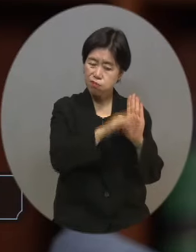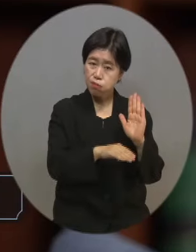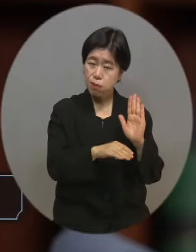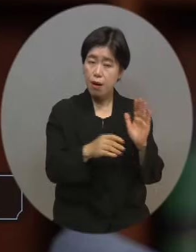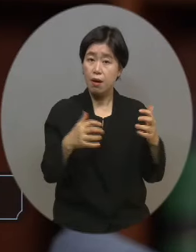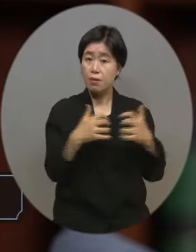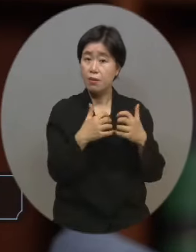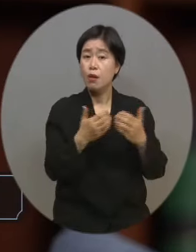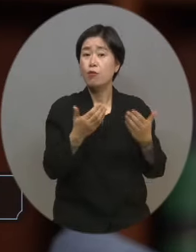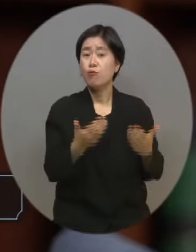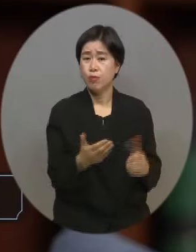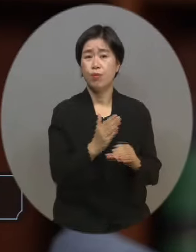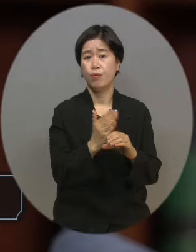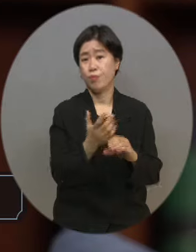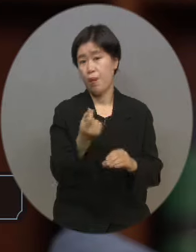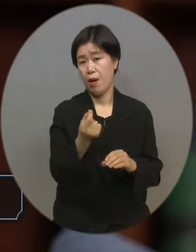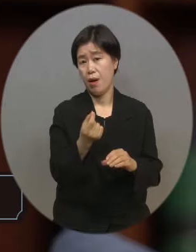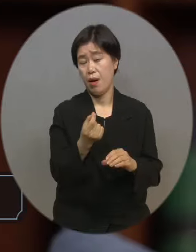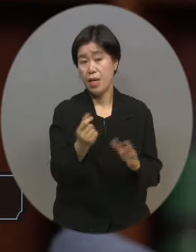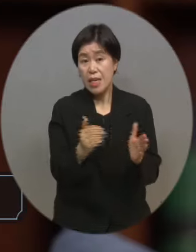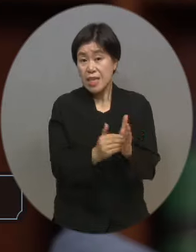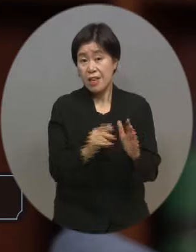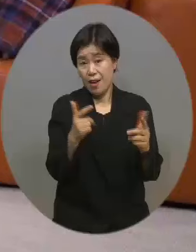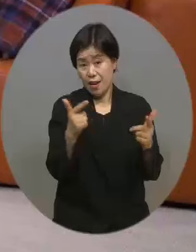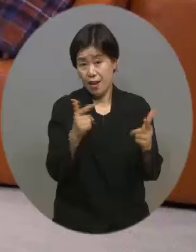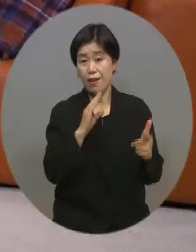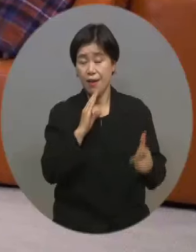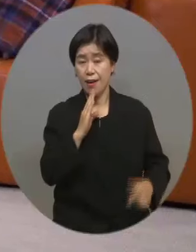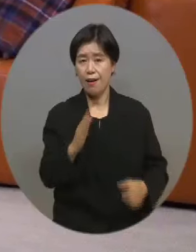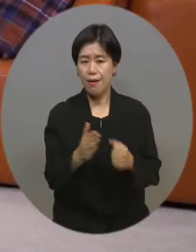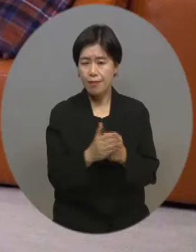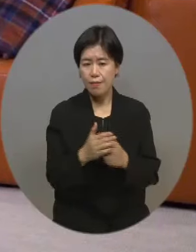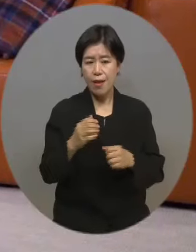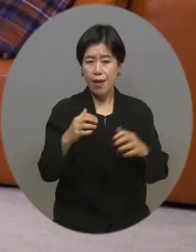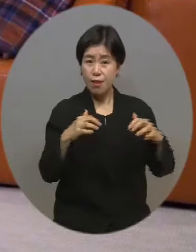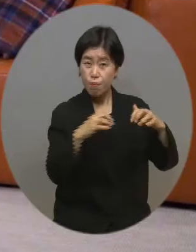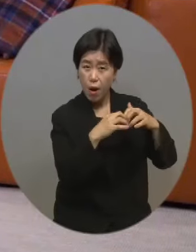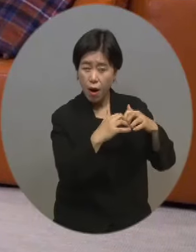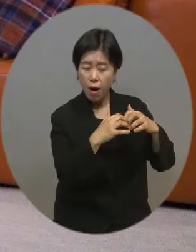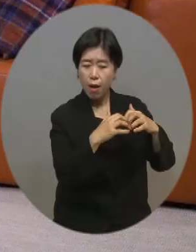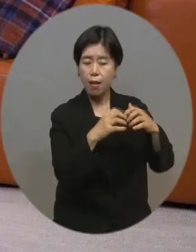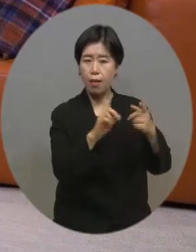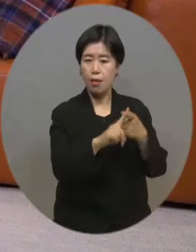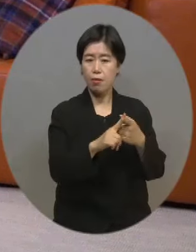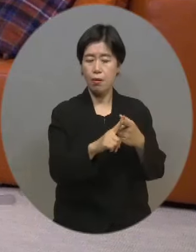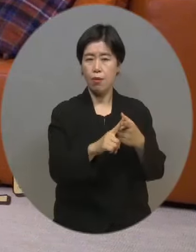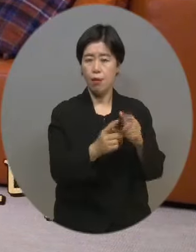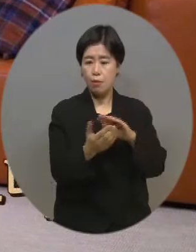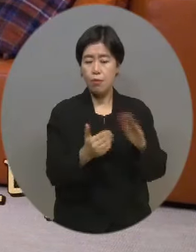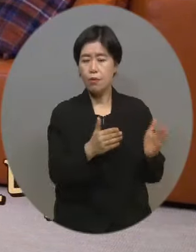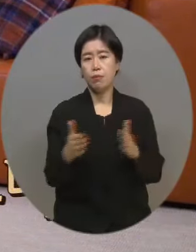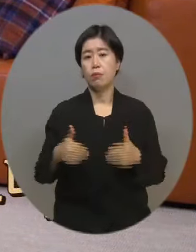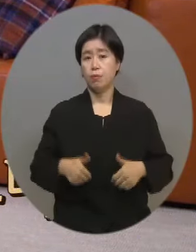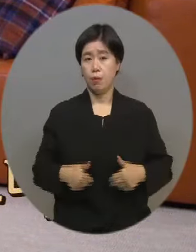휴전이니까 언제든지 전쟁에 대비를 해야 되고 많은 사람들이 왜 평화 시대에 우리가 전쟁을 준비하고